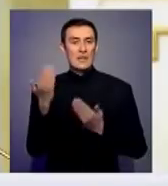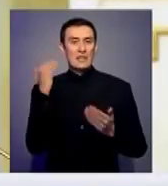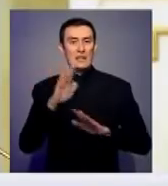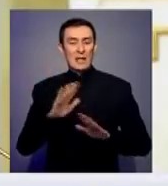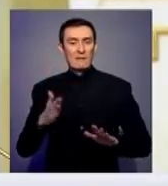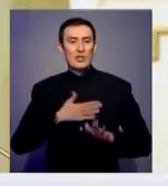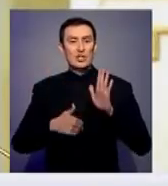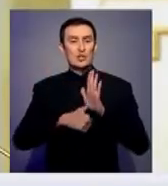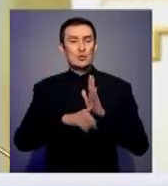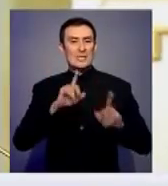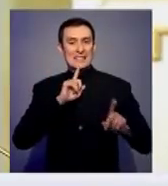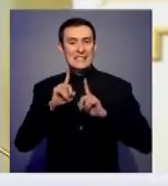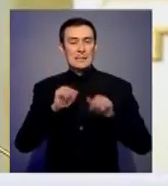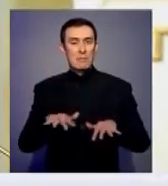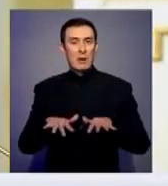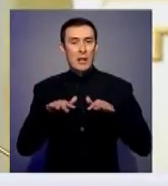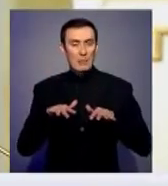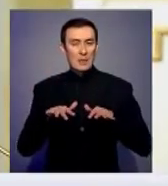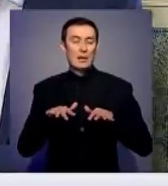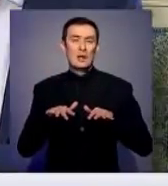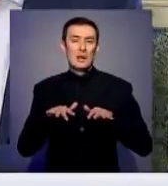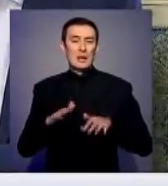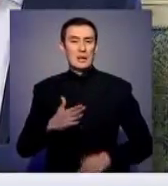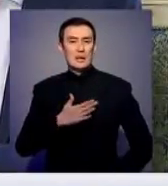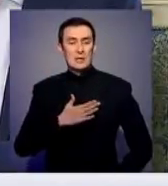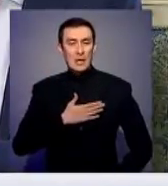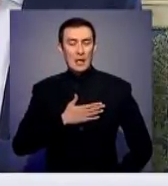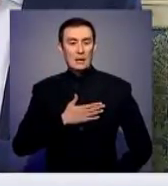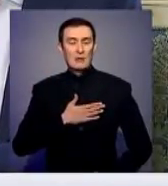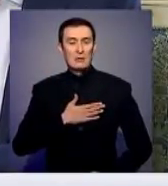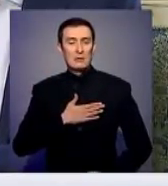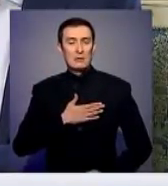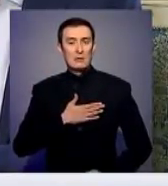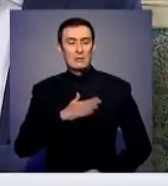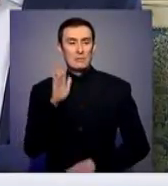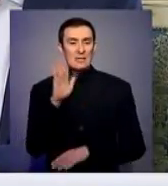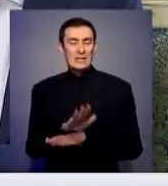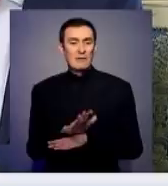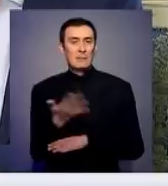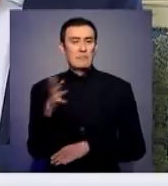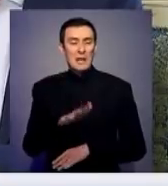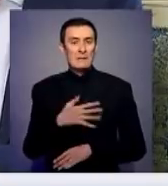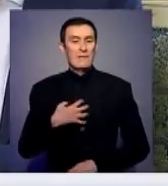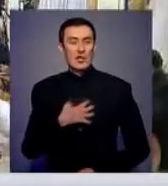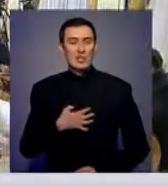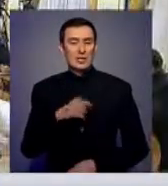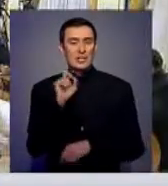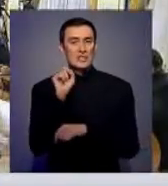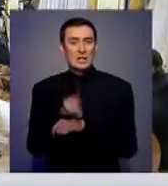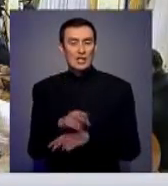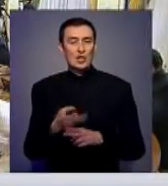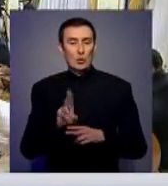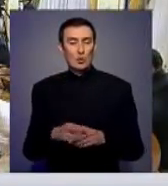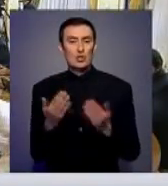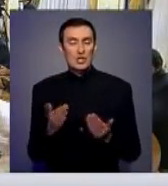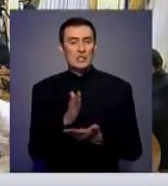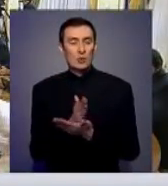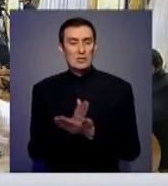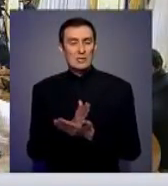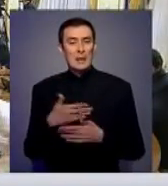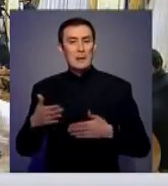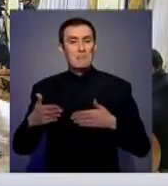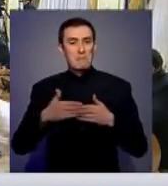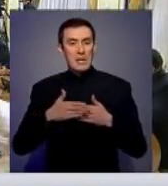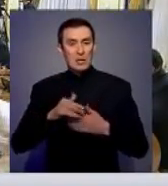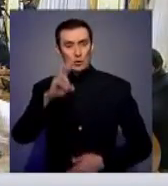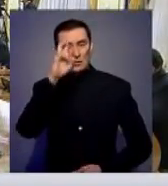на 6-й сессии парламента я поставил ряд приоритетных задач, которые стоят перед